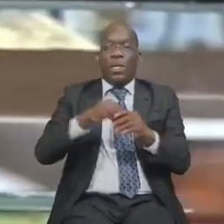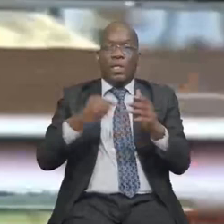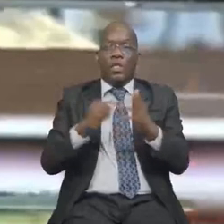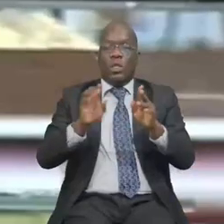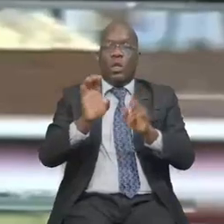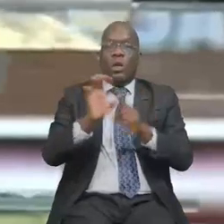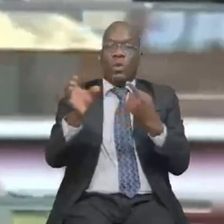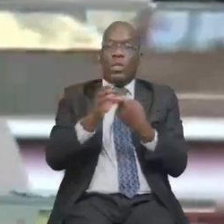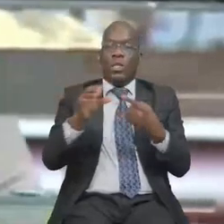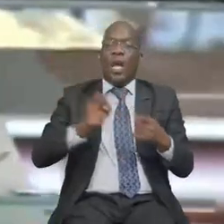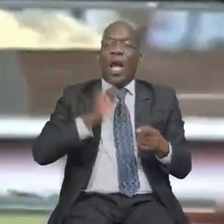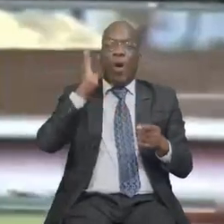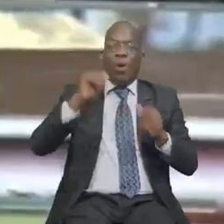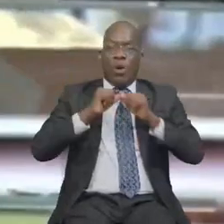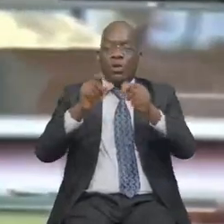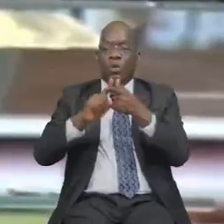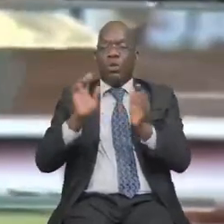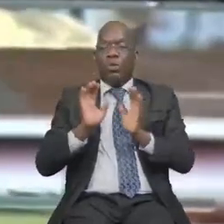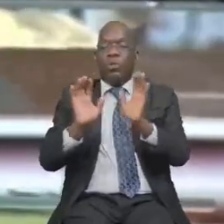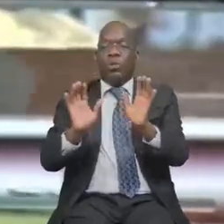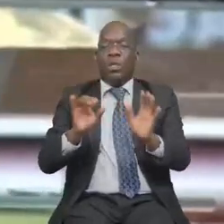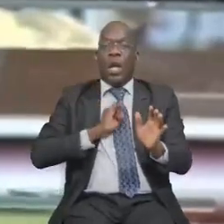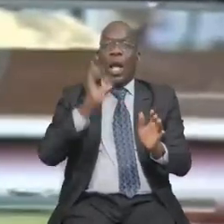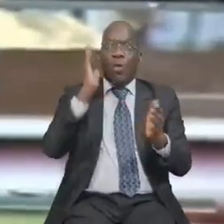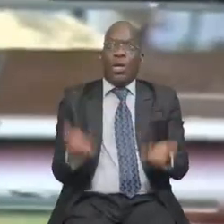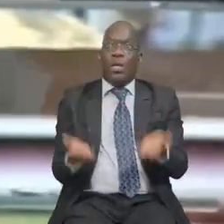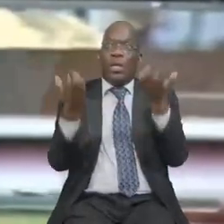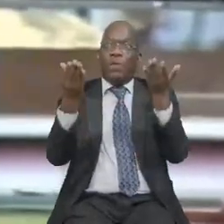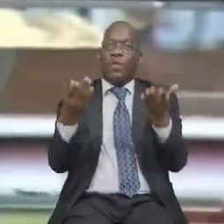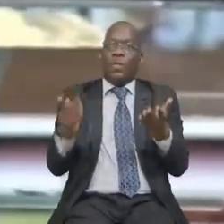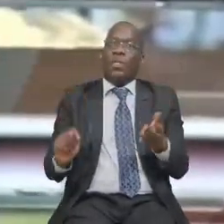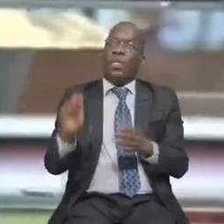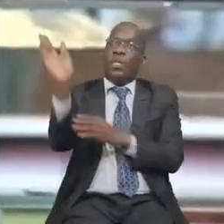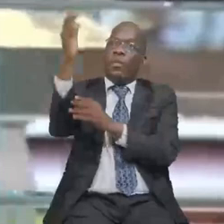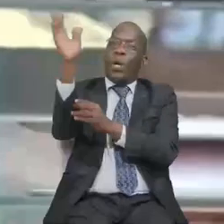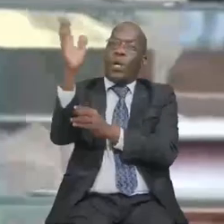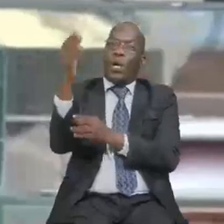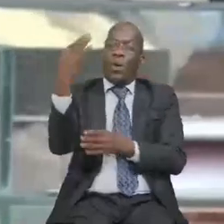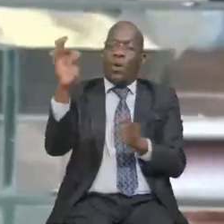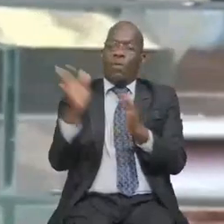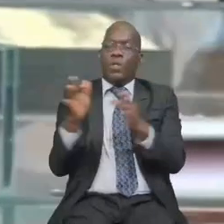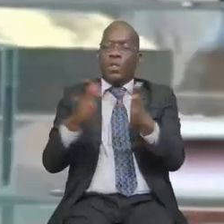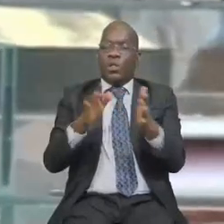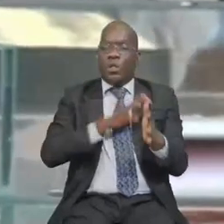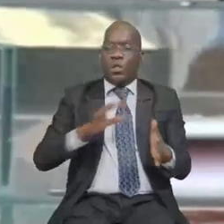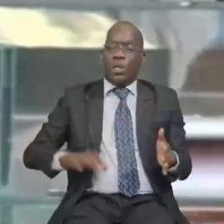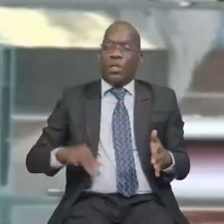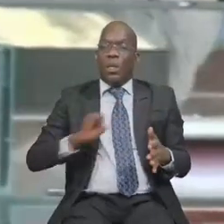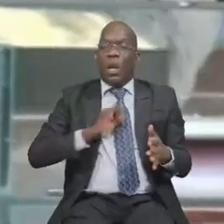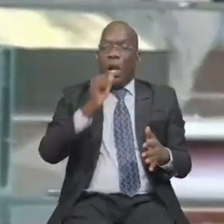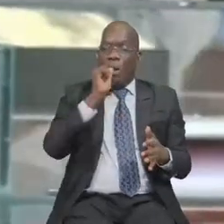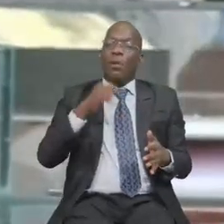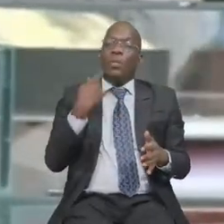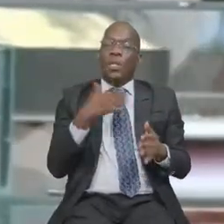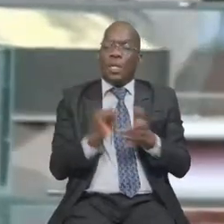à avancer. Élève la bannière de Jésus-Christ. Je dis que Christ est plus